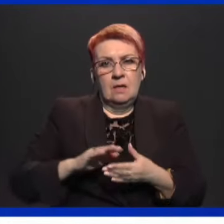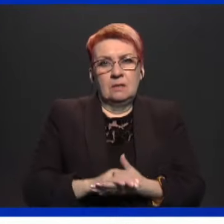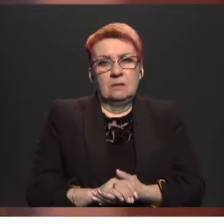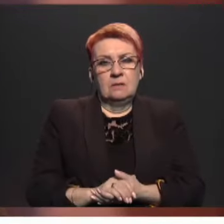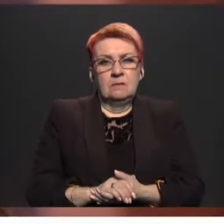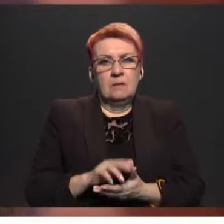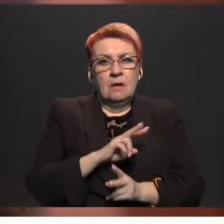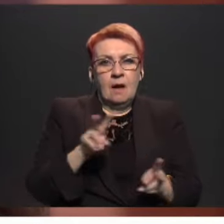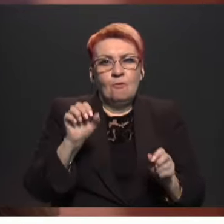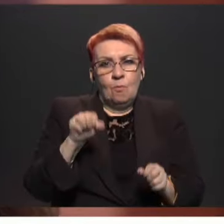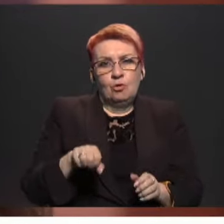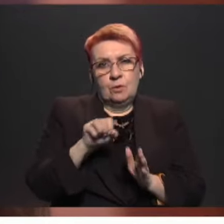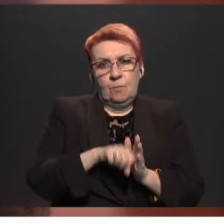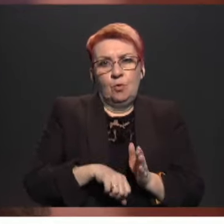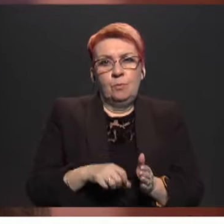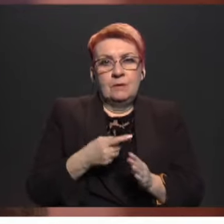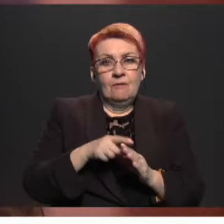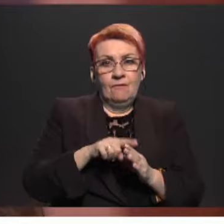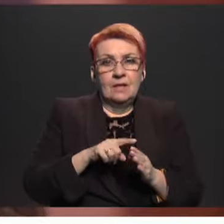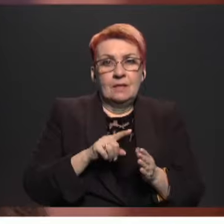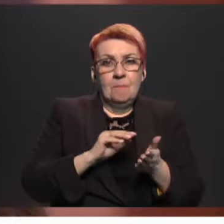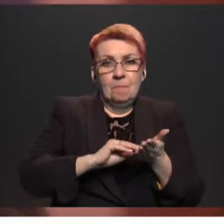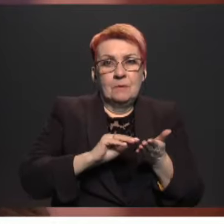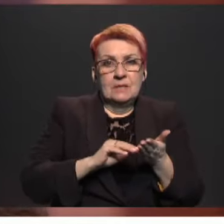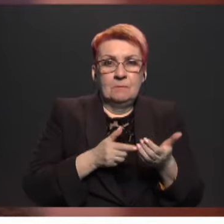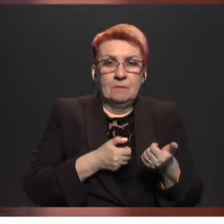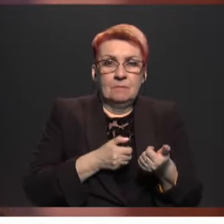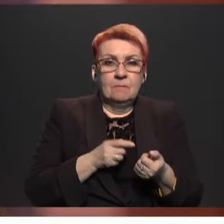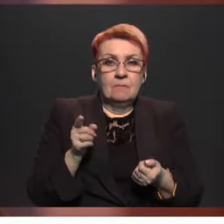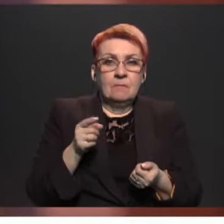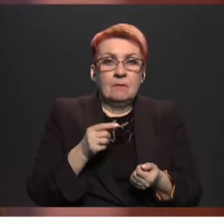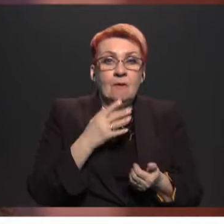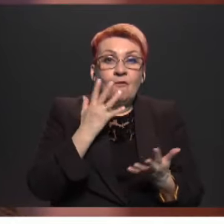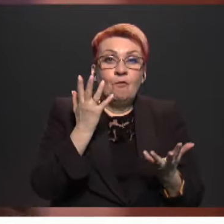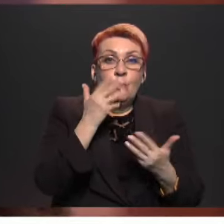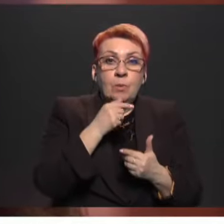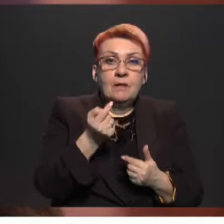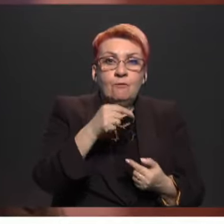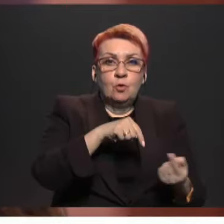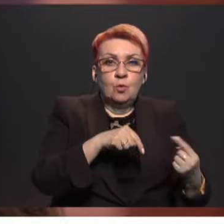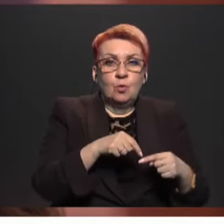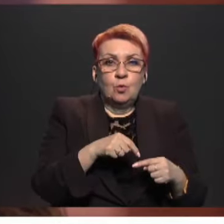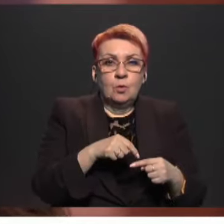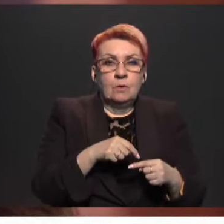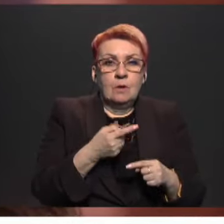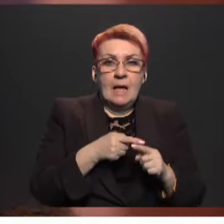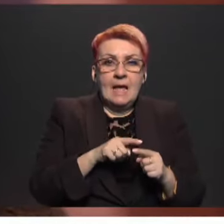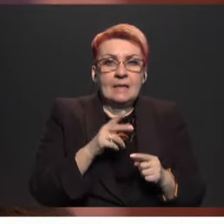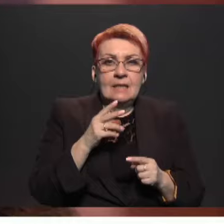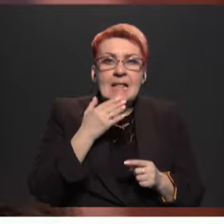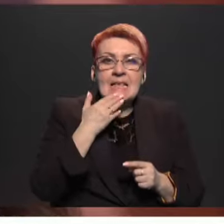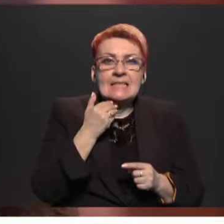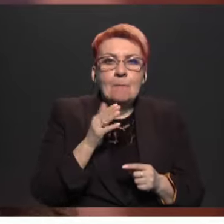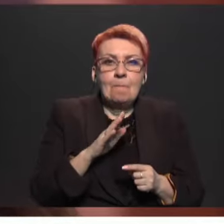может погубить. Да, тем более в этом письме, вот что интересно, и говорится, что они влюблены друг в друга. То есть это не взаимная симпатия, а уже